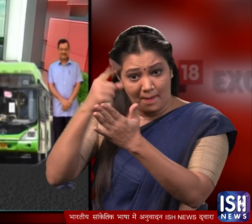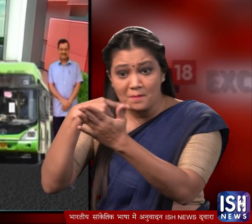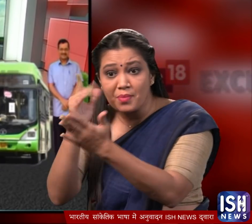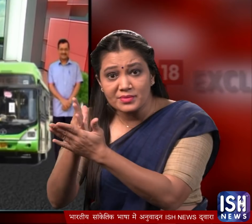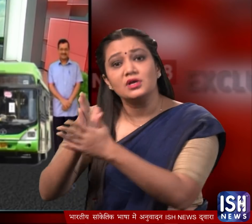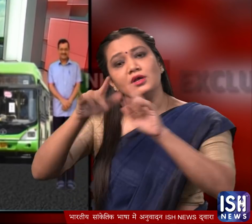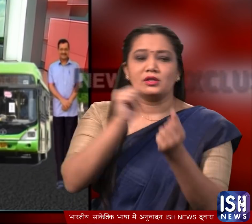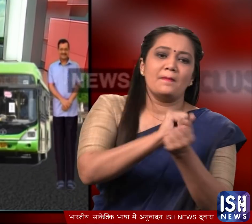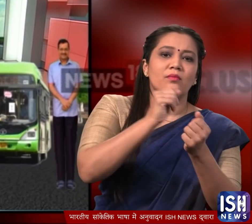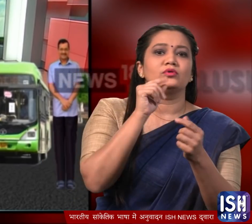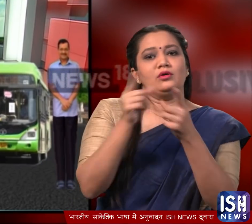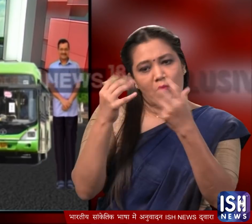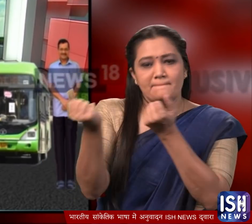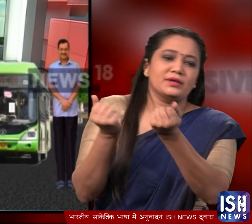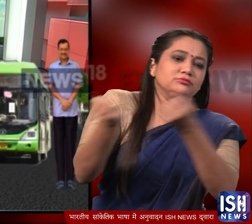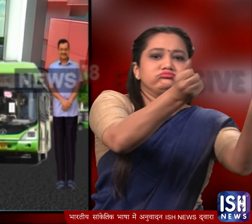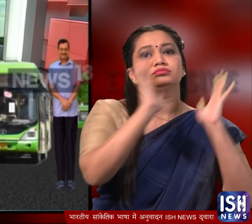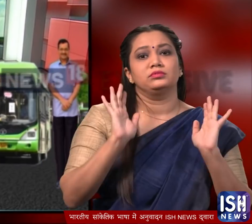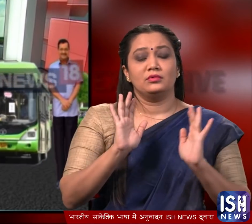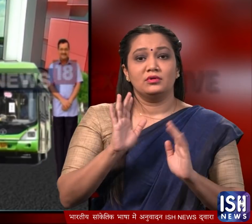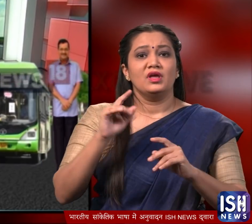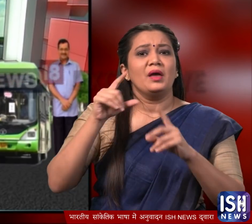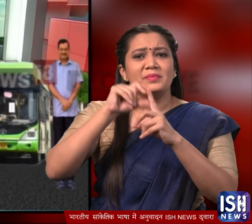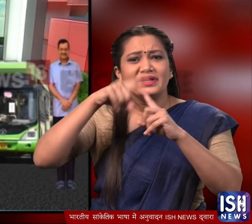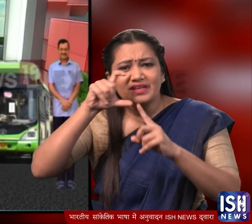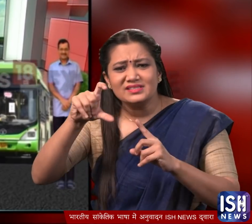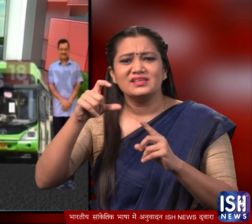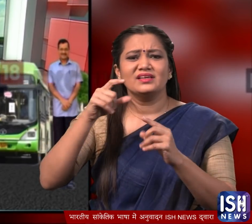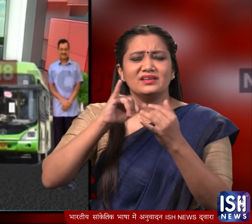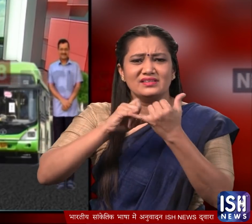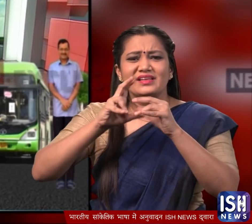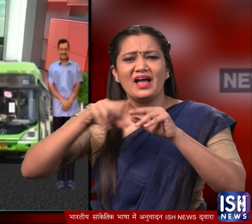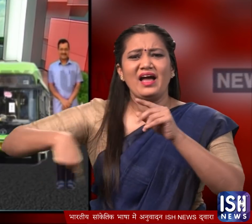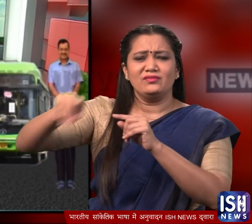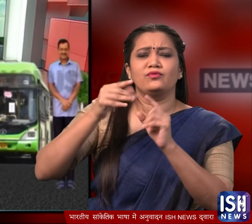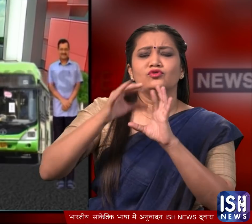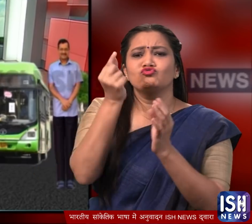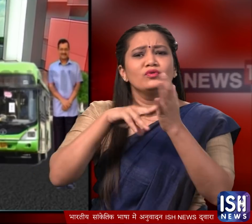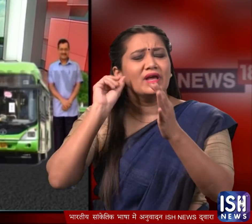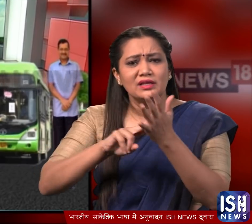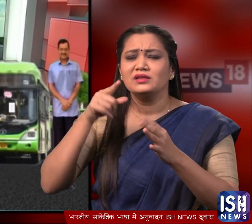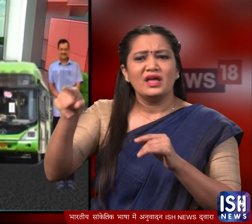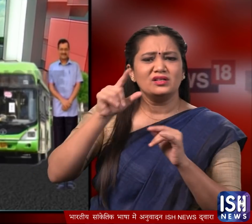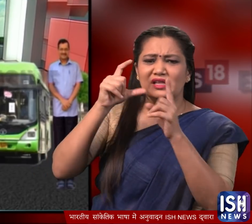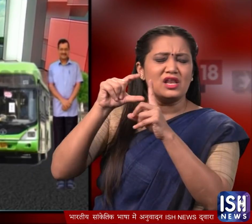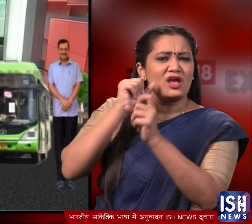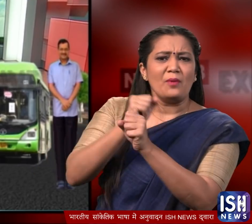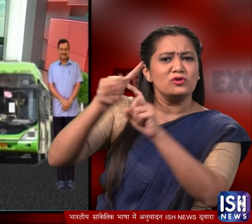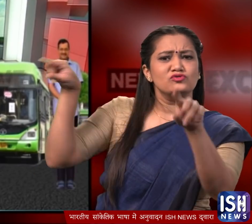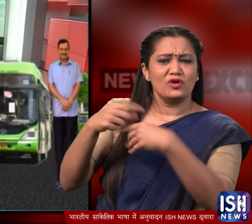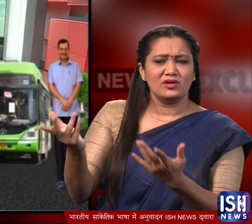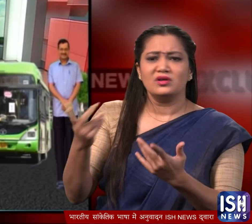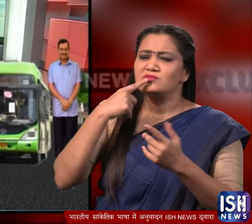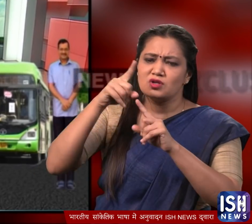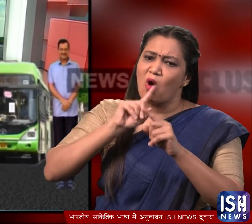इजाजत के बिना दिल्ली पुलिस को बसें ना दी जाए। लेकिन डीटीसी कर्मचारी एकता यूनियन ने दिल्ली सरकार के इस कदम पर आपत्ति जताई